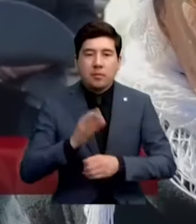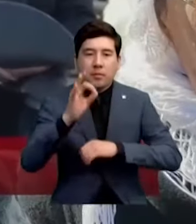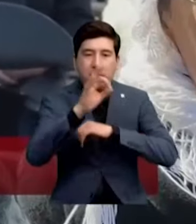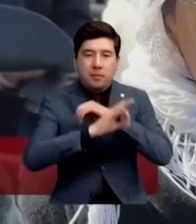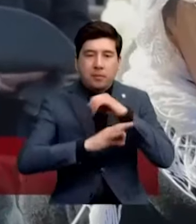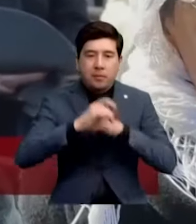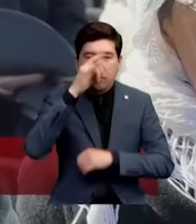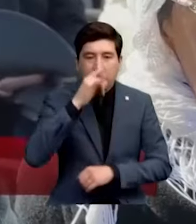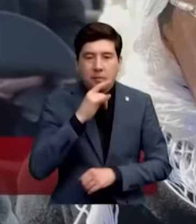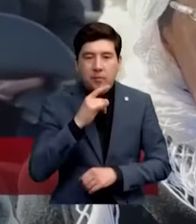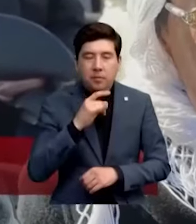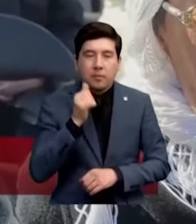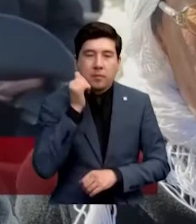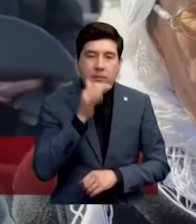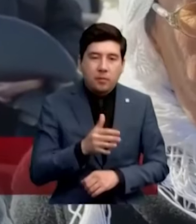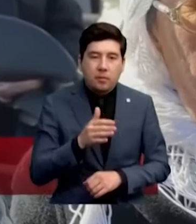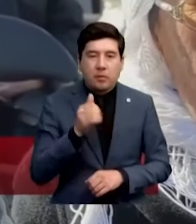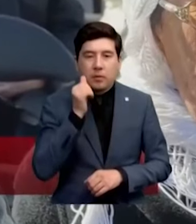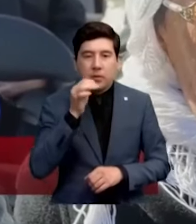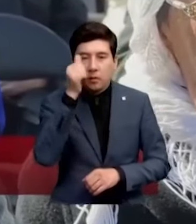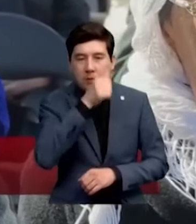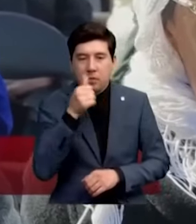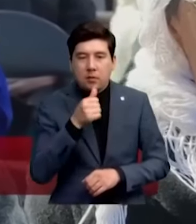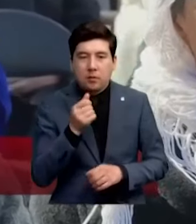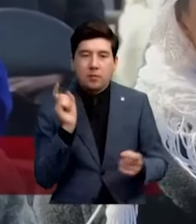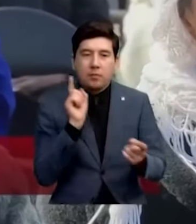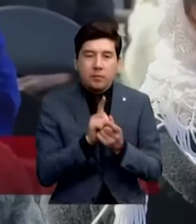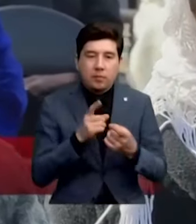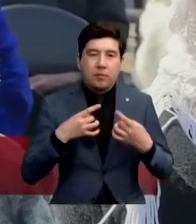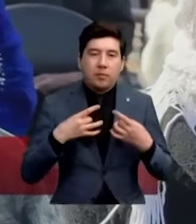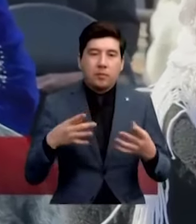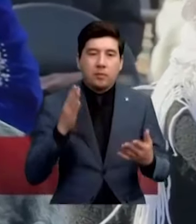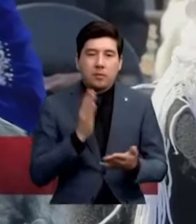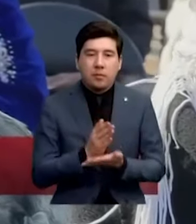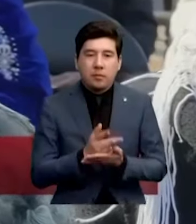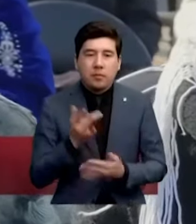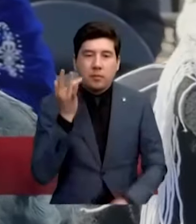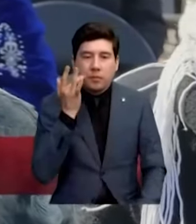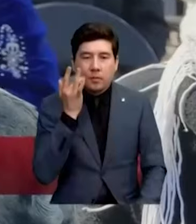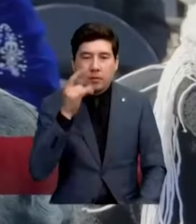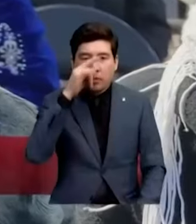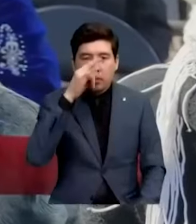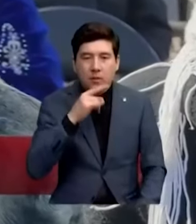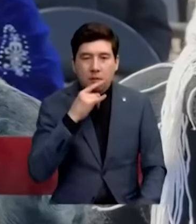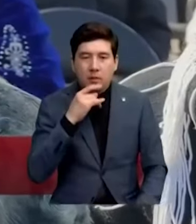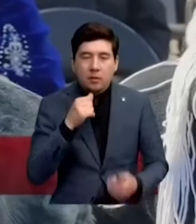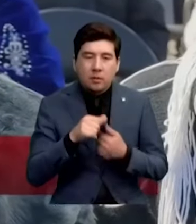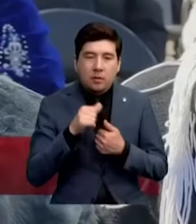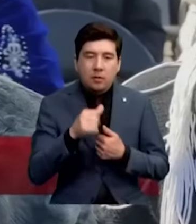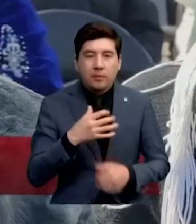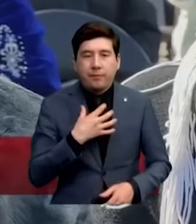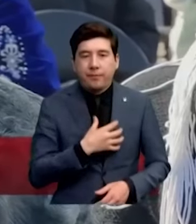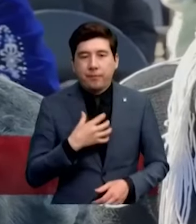әрине жылда да осылай қарсы аламыз, осылай тойлаймыз. Өте бір қазақтың өте бір